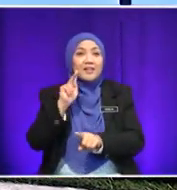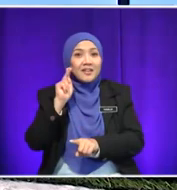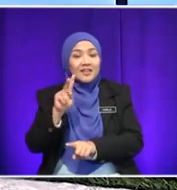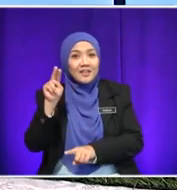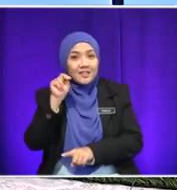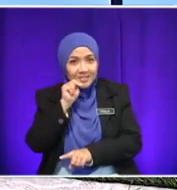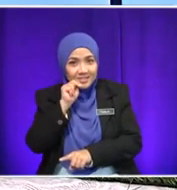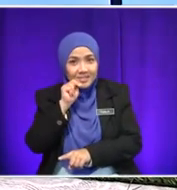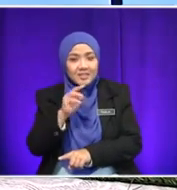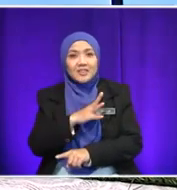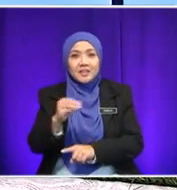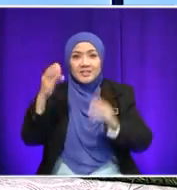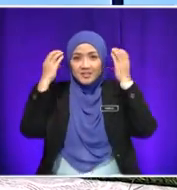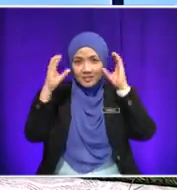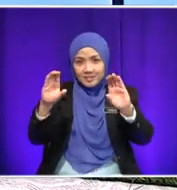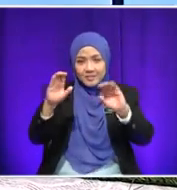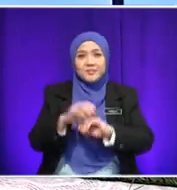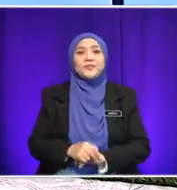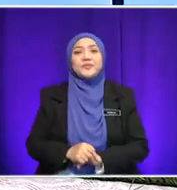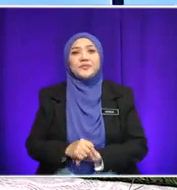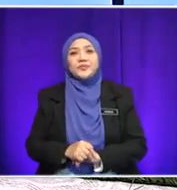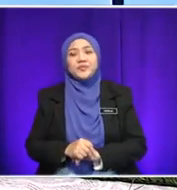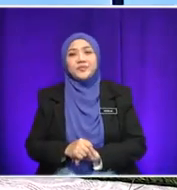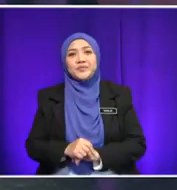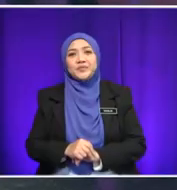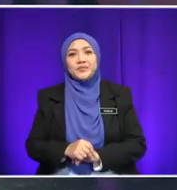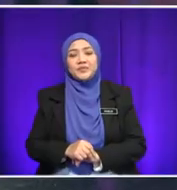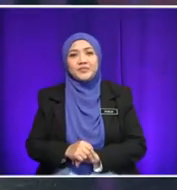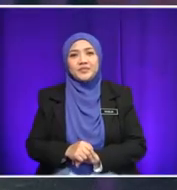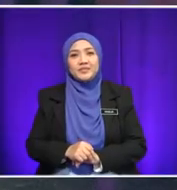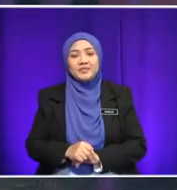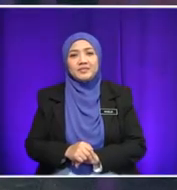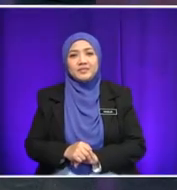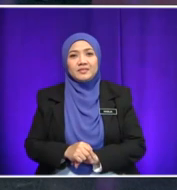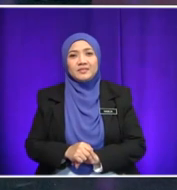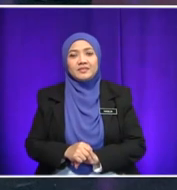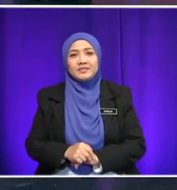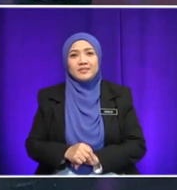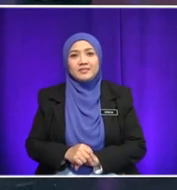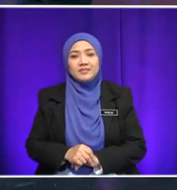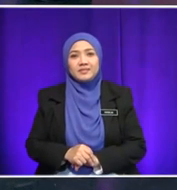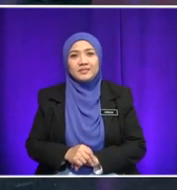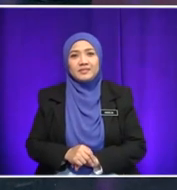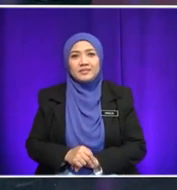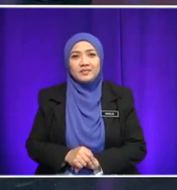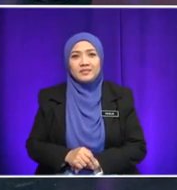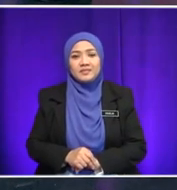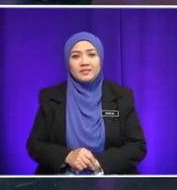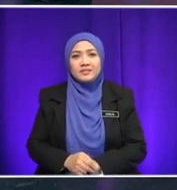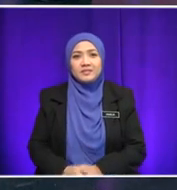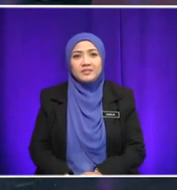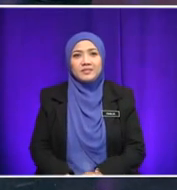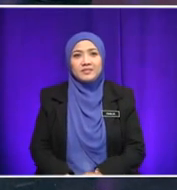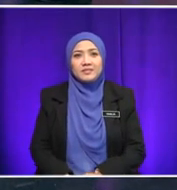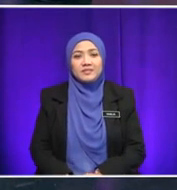teruskan activity serta sesi pembelajaran kita dengan terima Baiklah hari ini kita